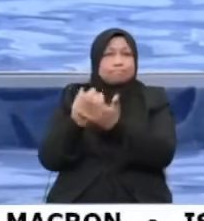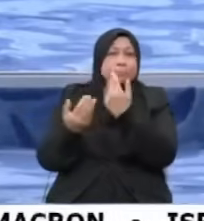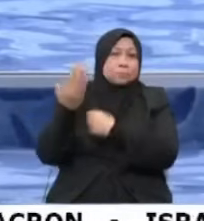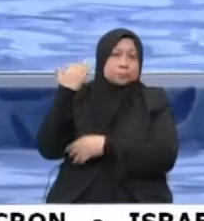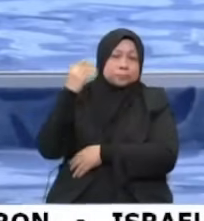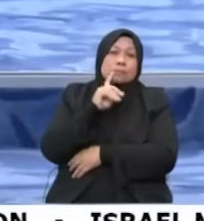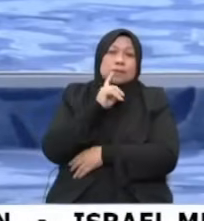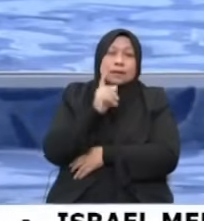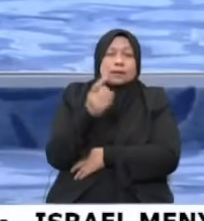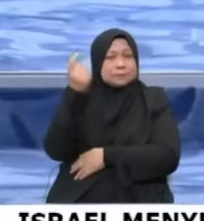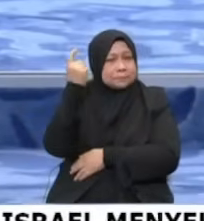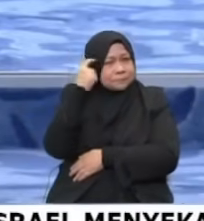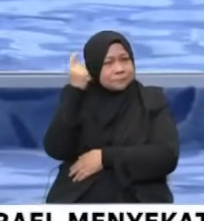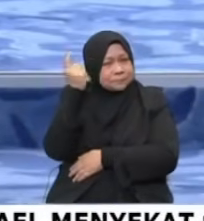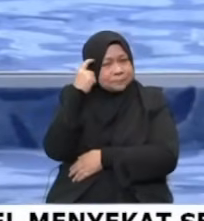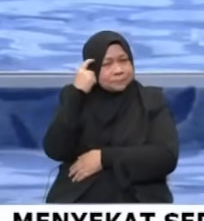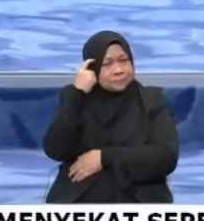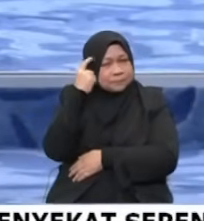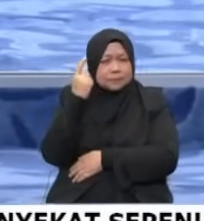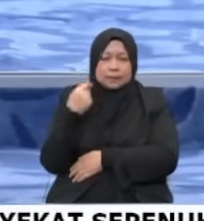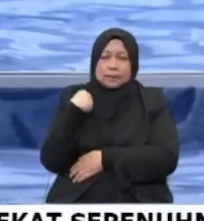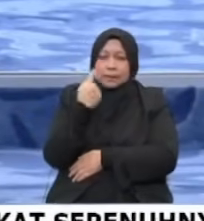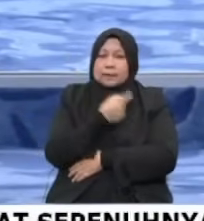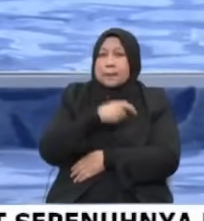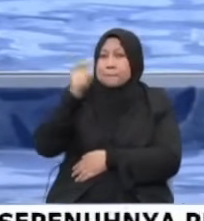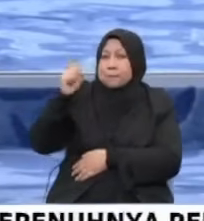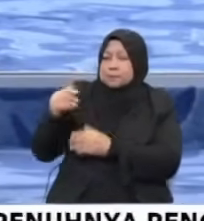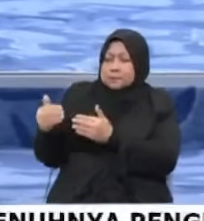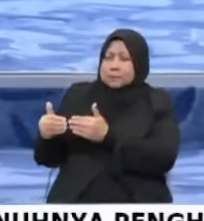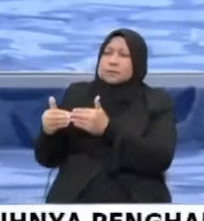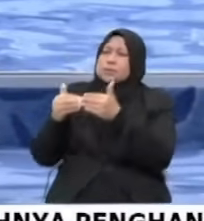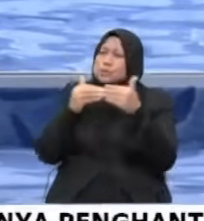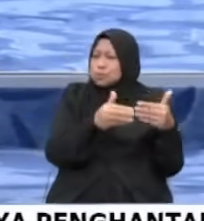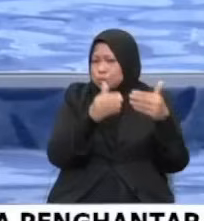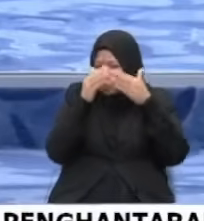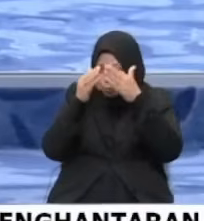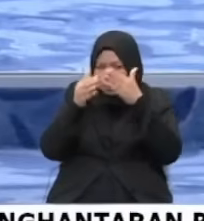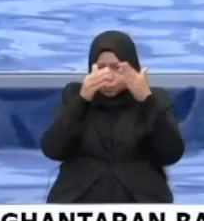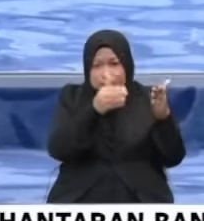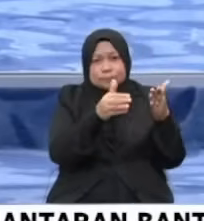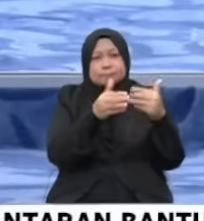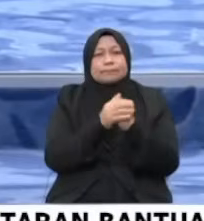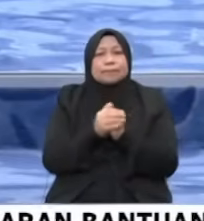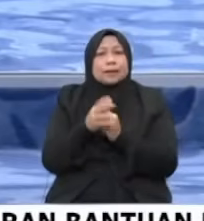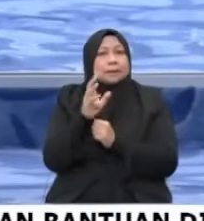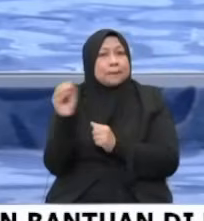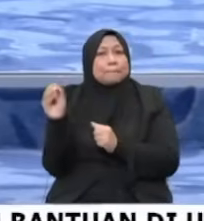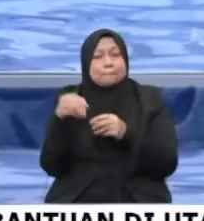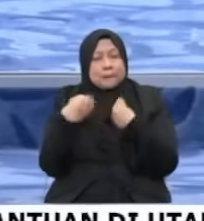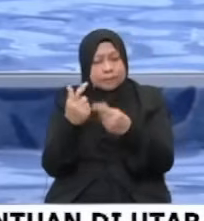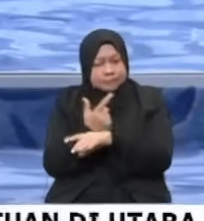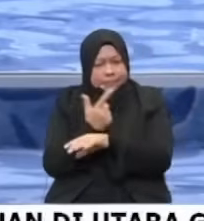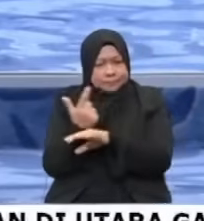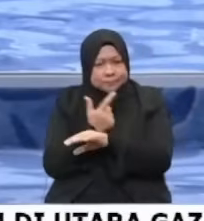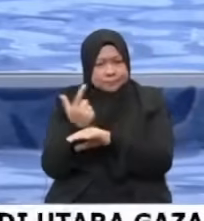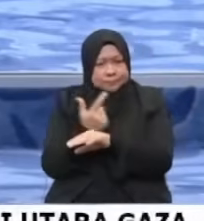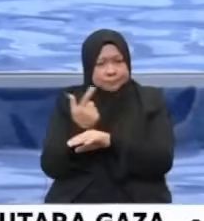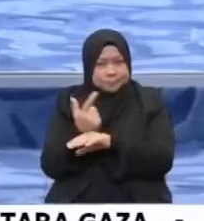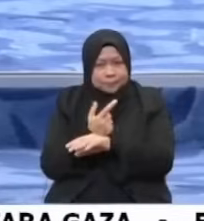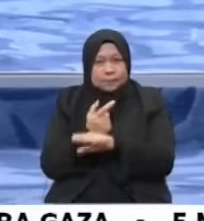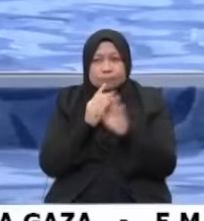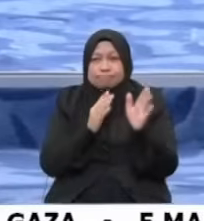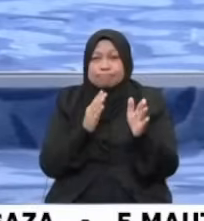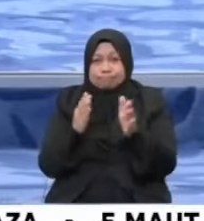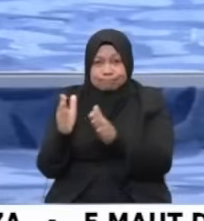sebab itu saya fikir kita perlu terus beri tumpuan ini dan berikan latihan sepertiana yang